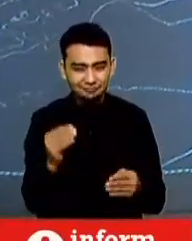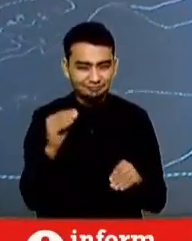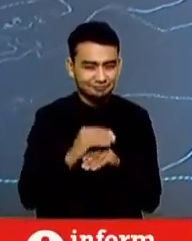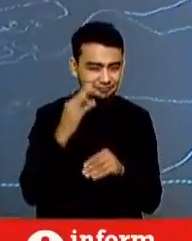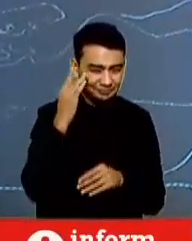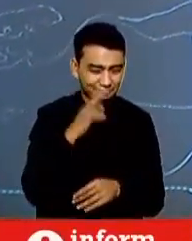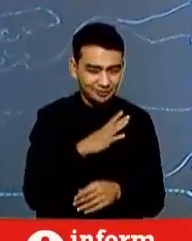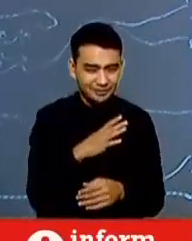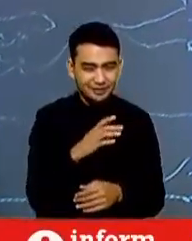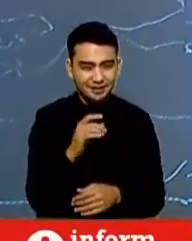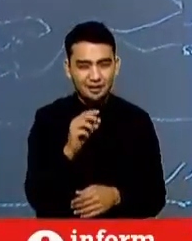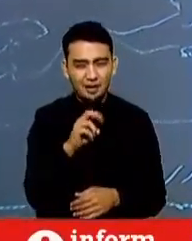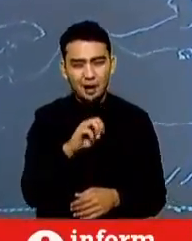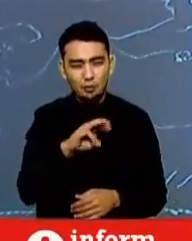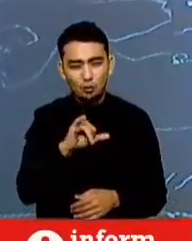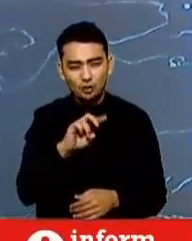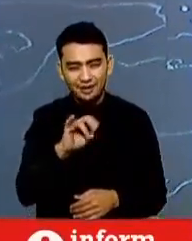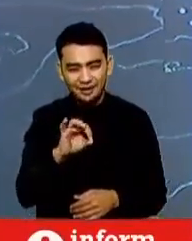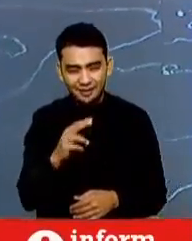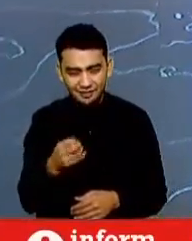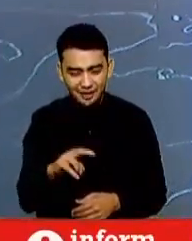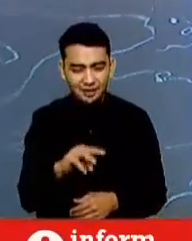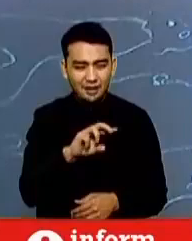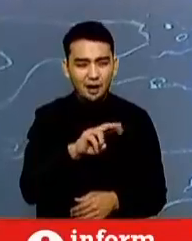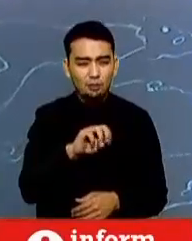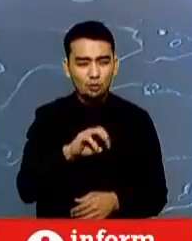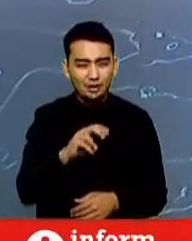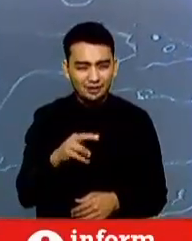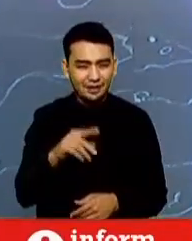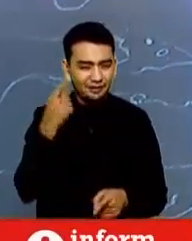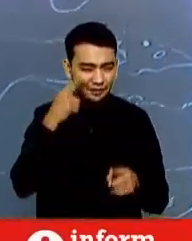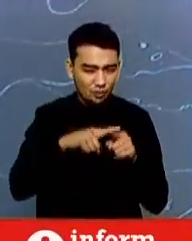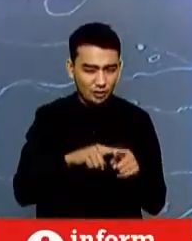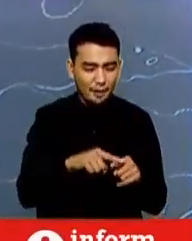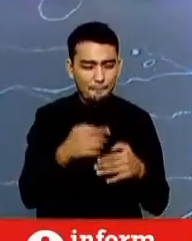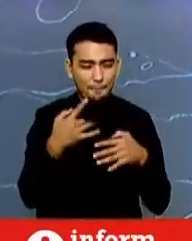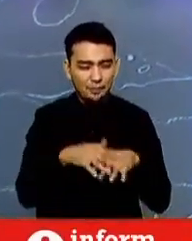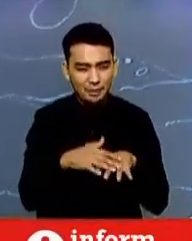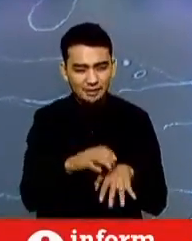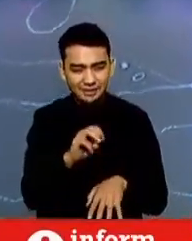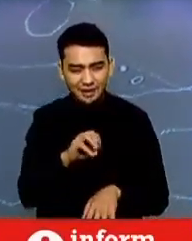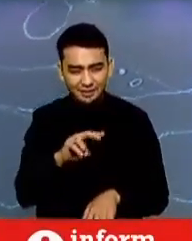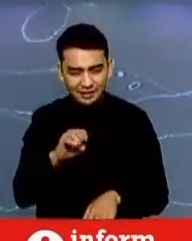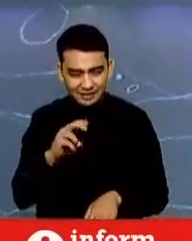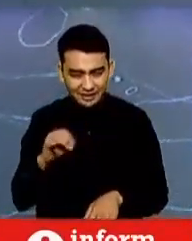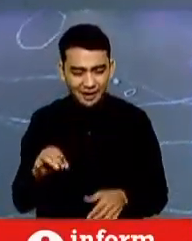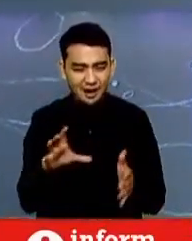амини комуникация комуникация технологиялар математика статистика электротехника